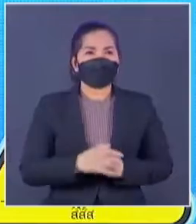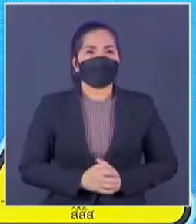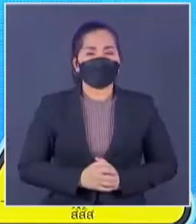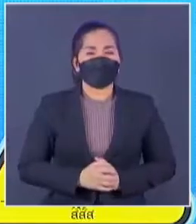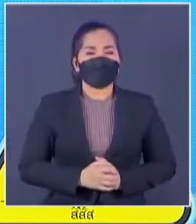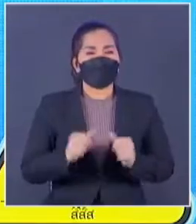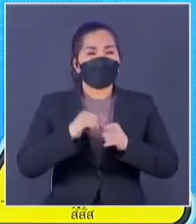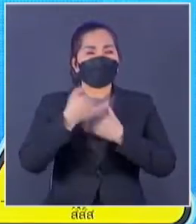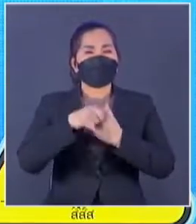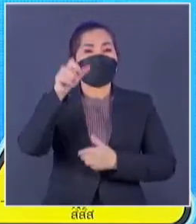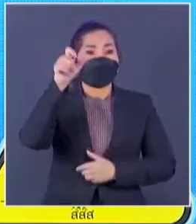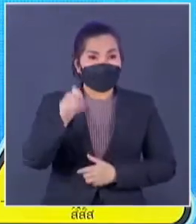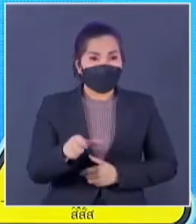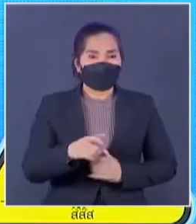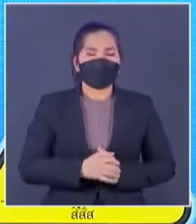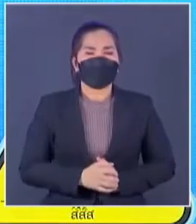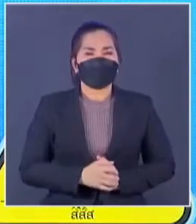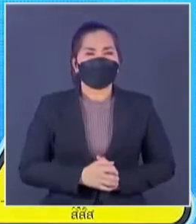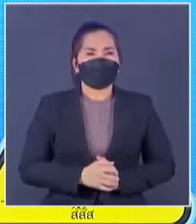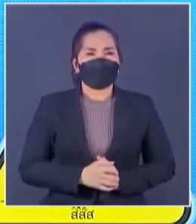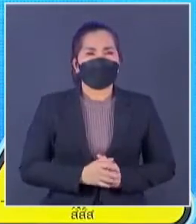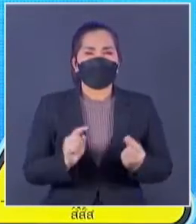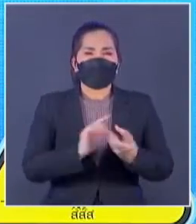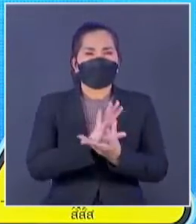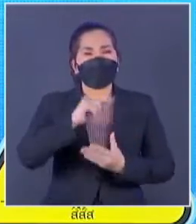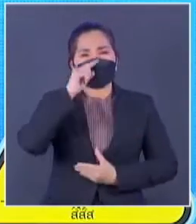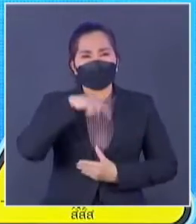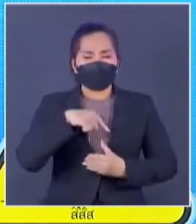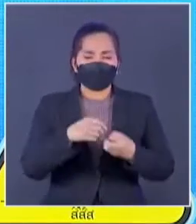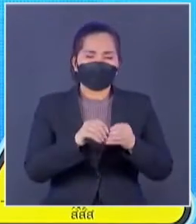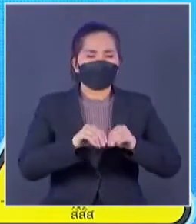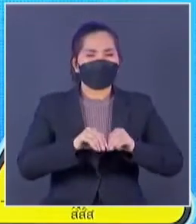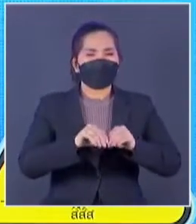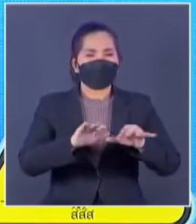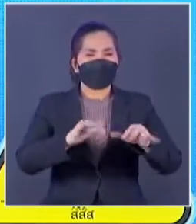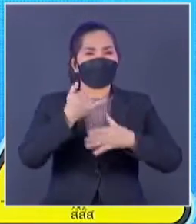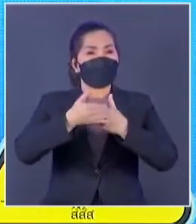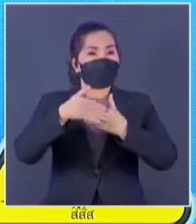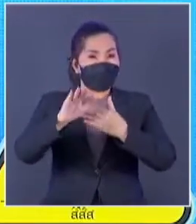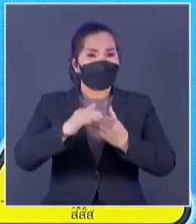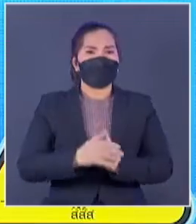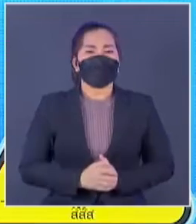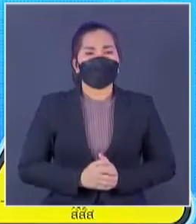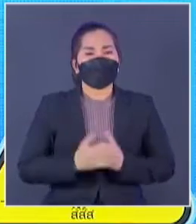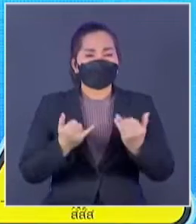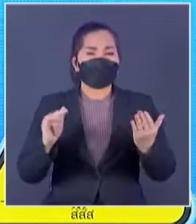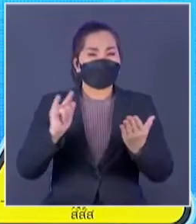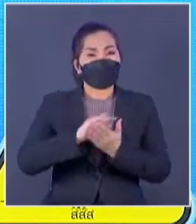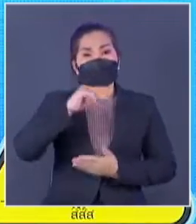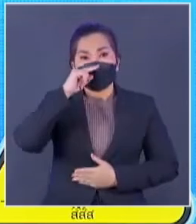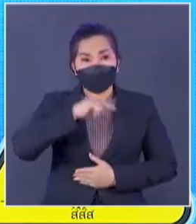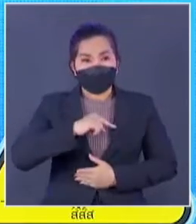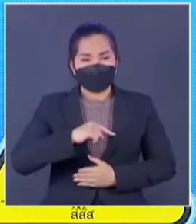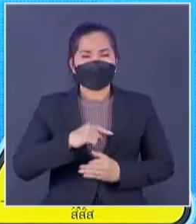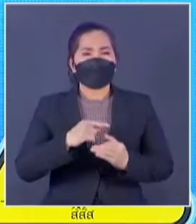ธอก็ไปขยายผลเรื่องของขนบธรรมเนียมประเพณีวัฒนธรรมไทยของเราในต่างแดนด้วยเดินทางกลับมาแล้วนะครับในร